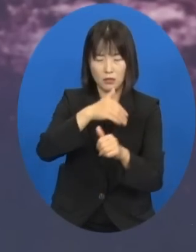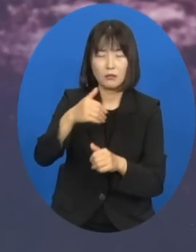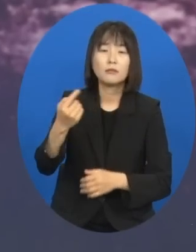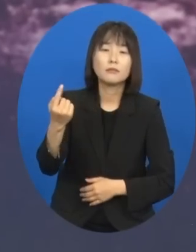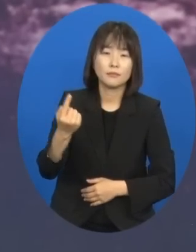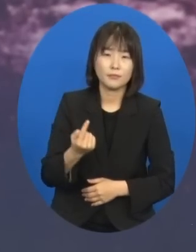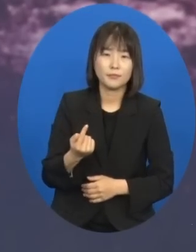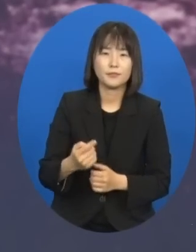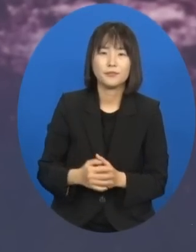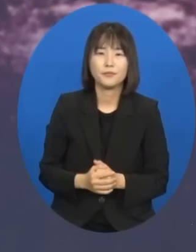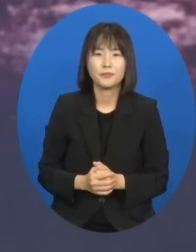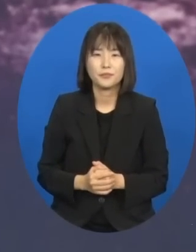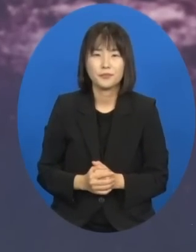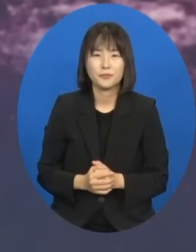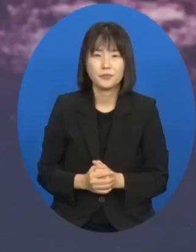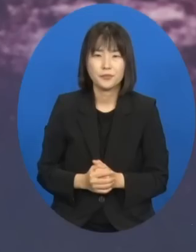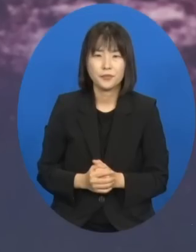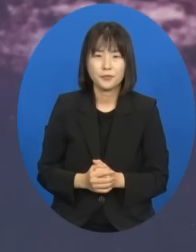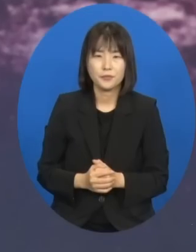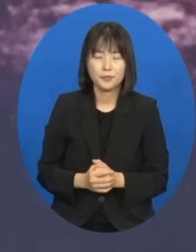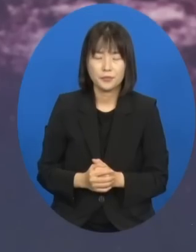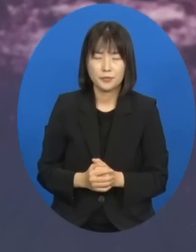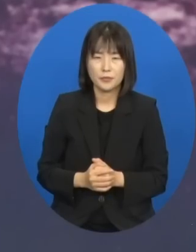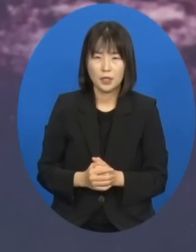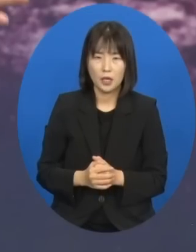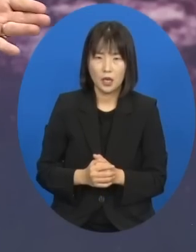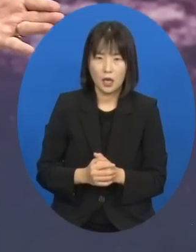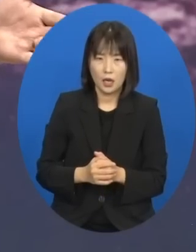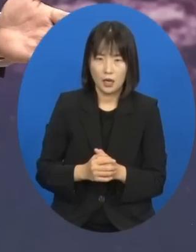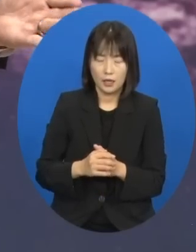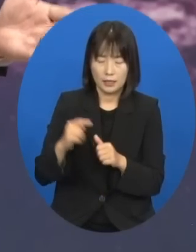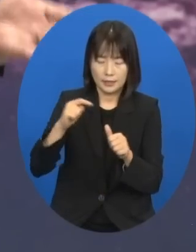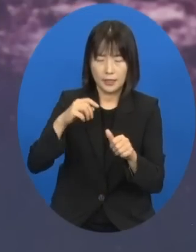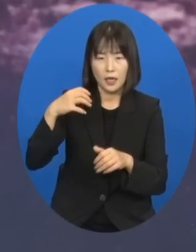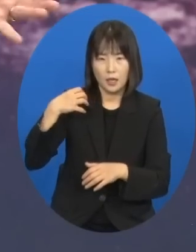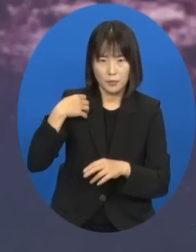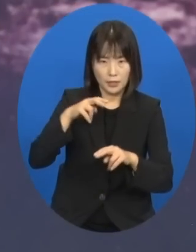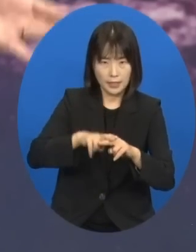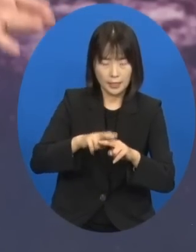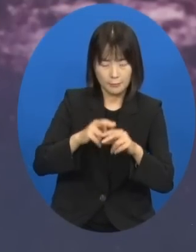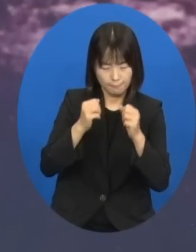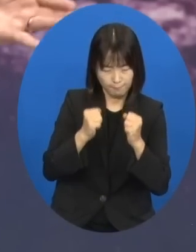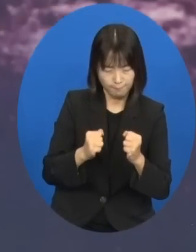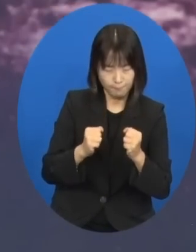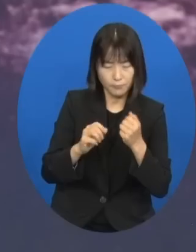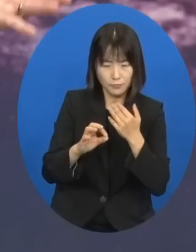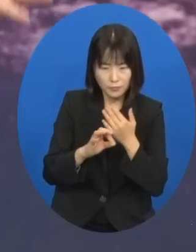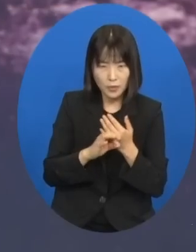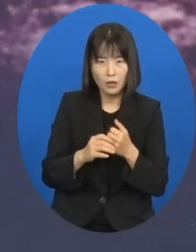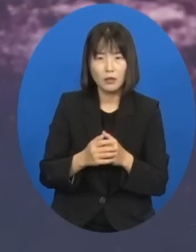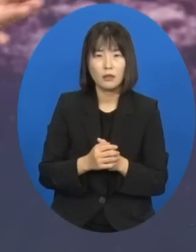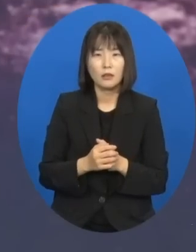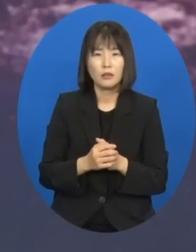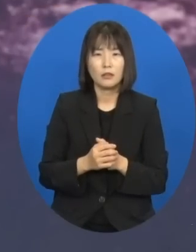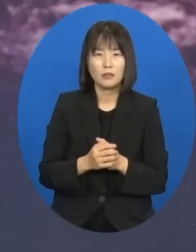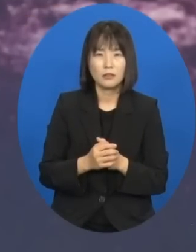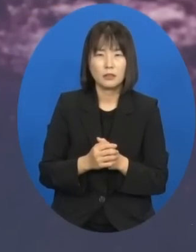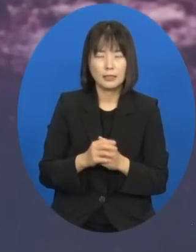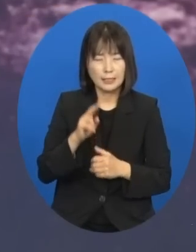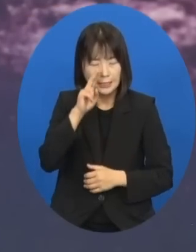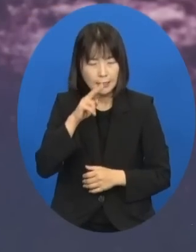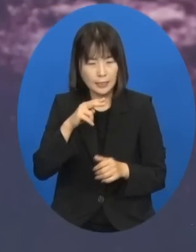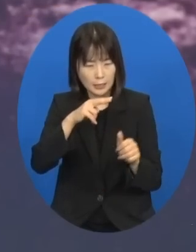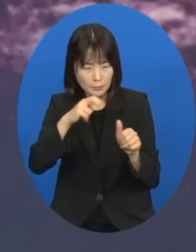머물러 있으려면 흉년으로 인한 고난도 있지만 풍년으로 인한 고난, 시기와 질투와 미움이 있다는 거